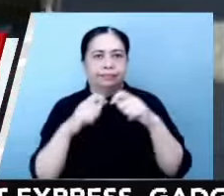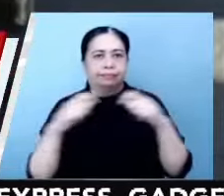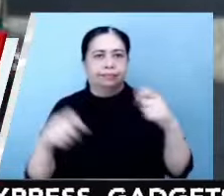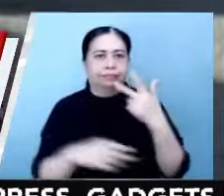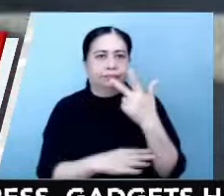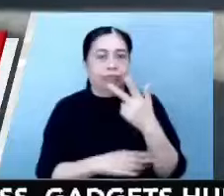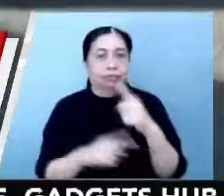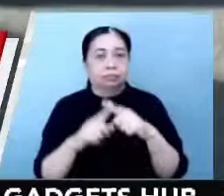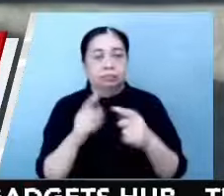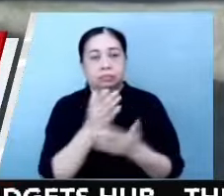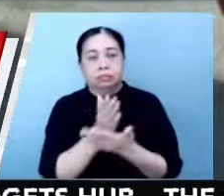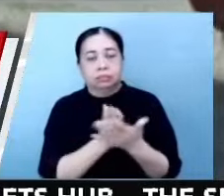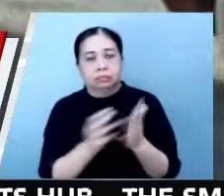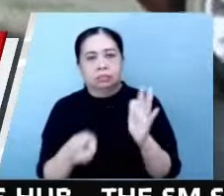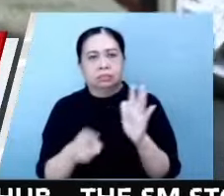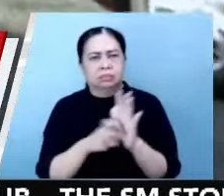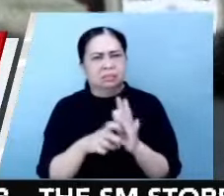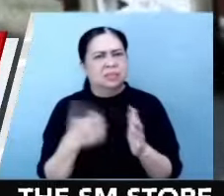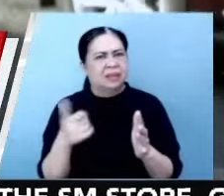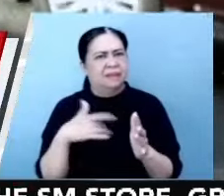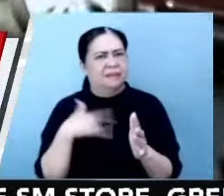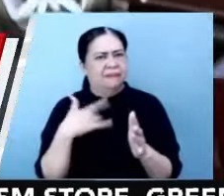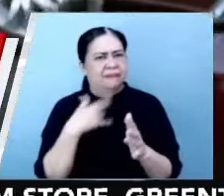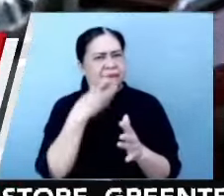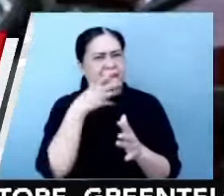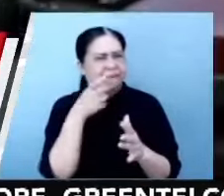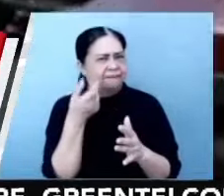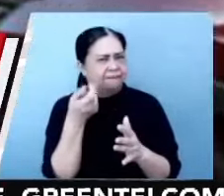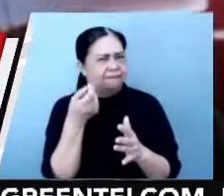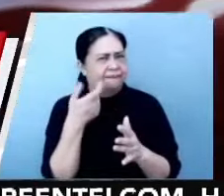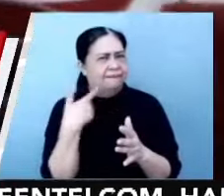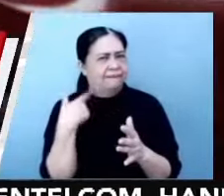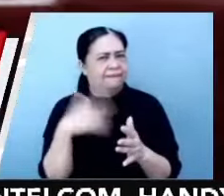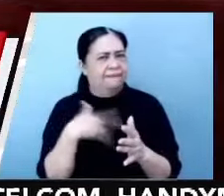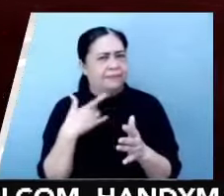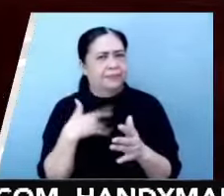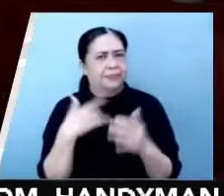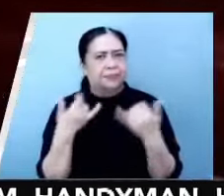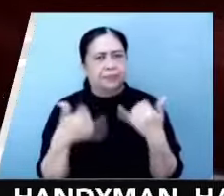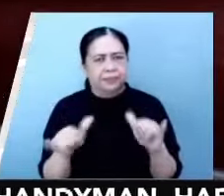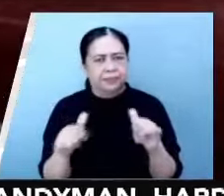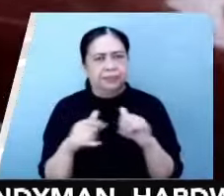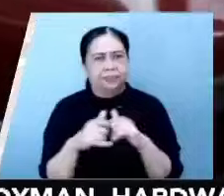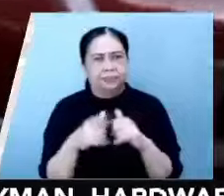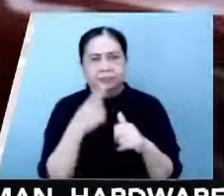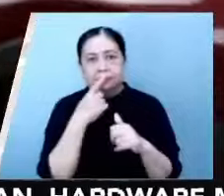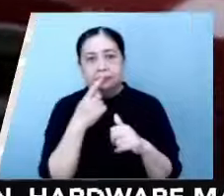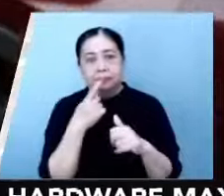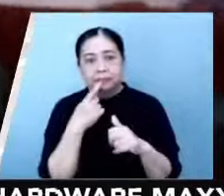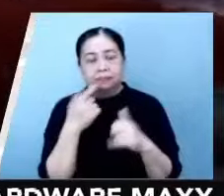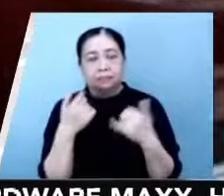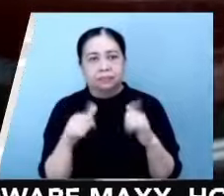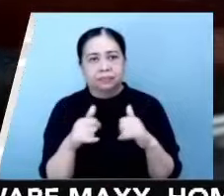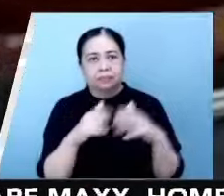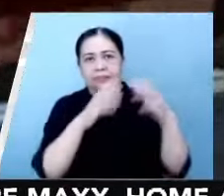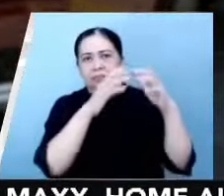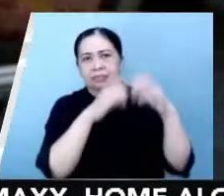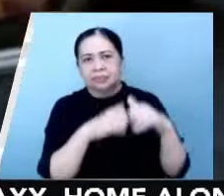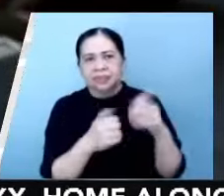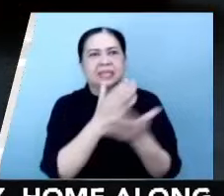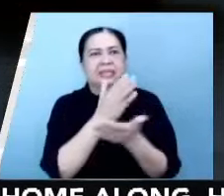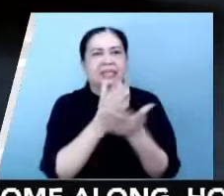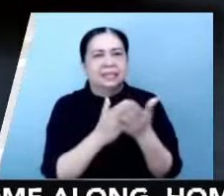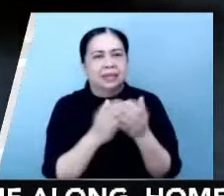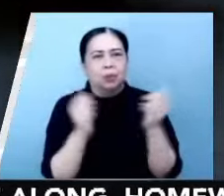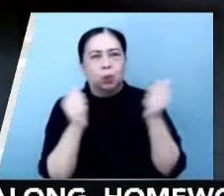pasahero, ramdam pa rin ang init, lalo na at ito nga yung binabanggit ay kasunod pa rin ang pagpalya ng ilang cooling tower dito noon